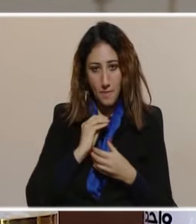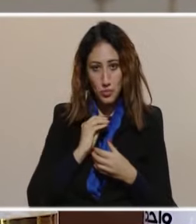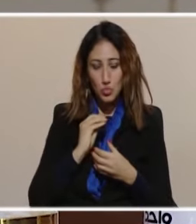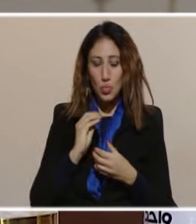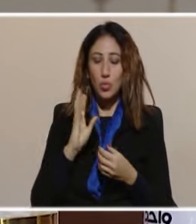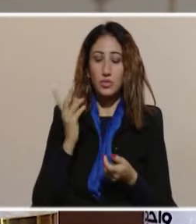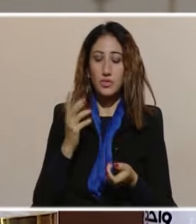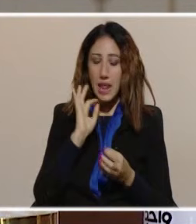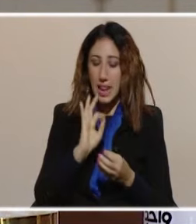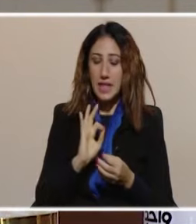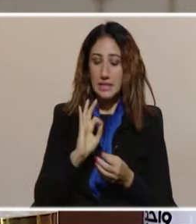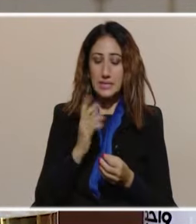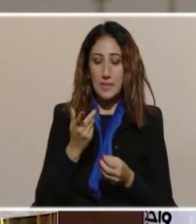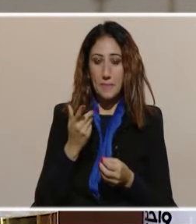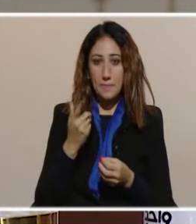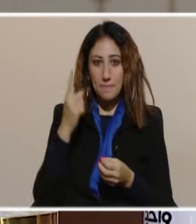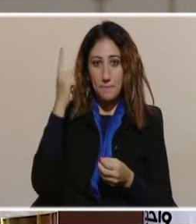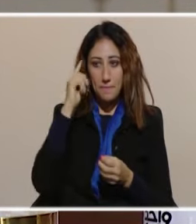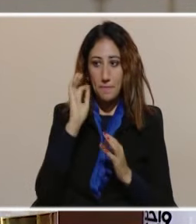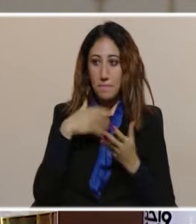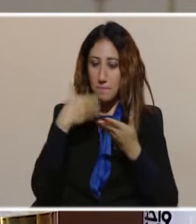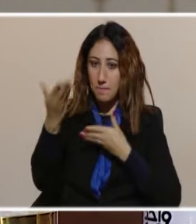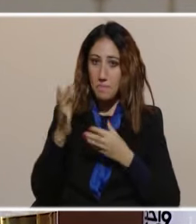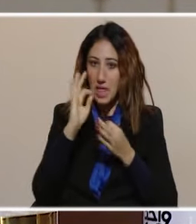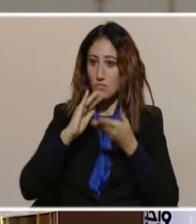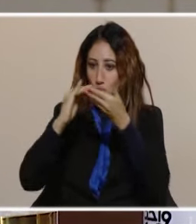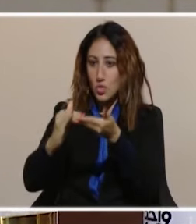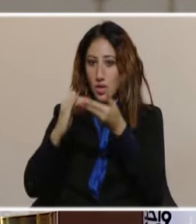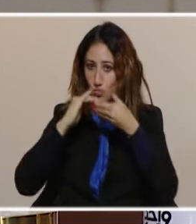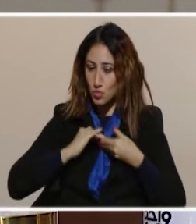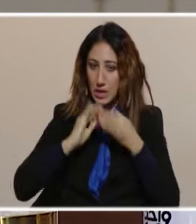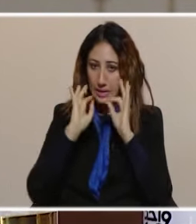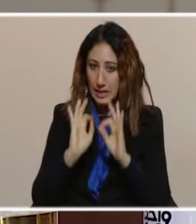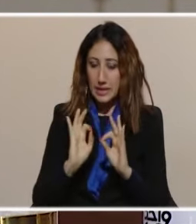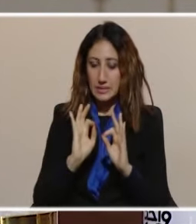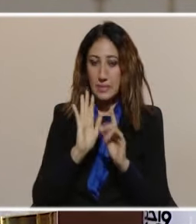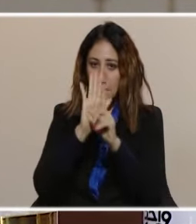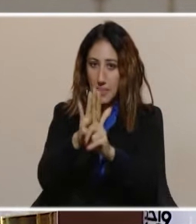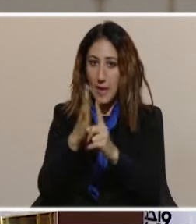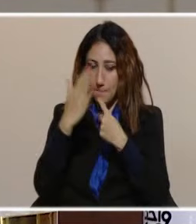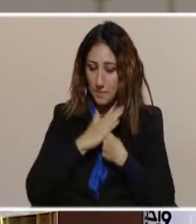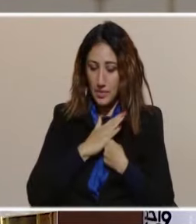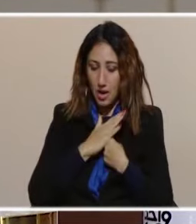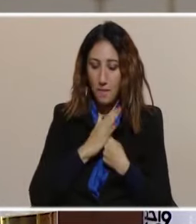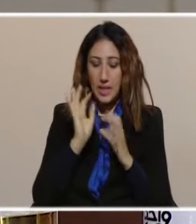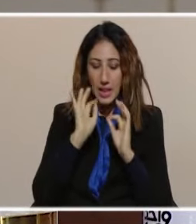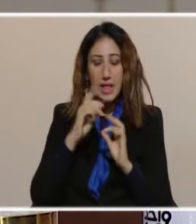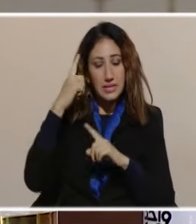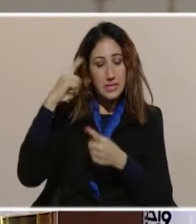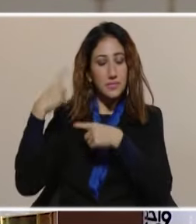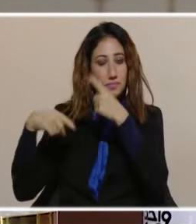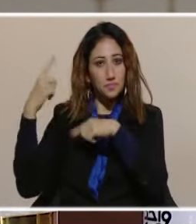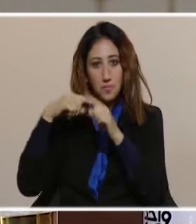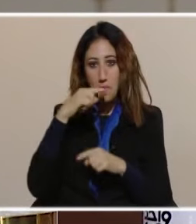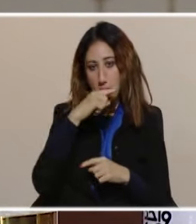إعلان أو تفسير. القيمة دي ما زالت أصيلة وجزء من مخزون وتراث